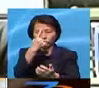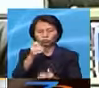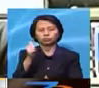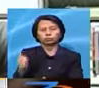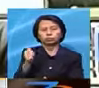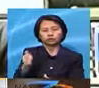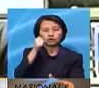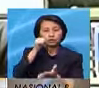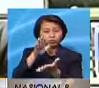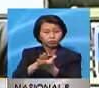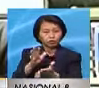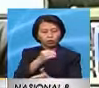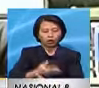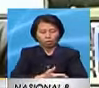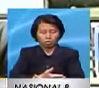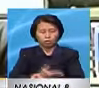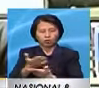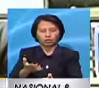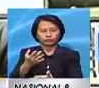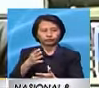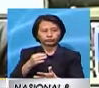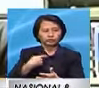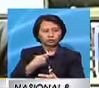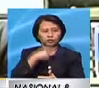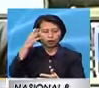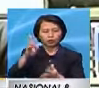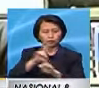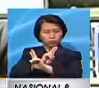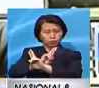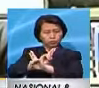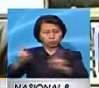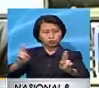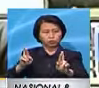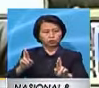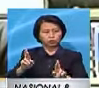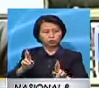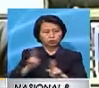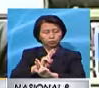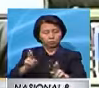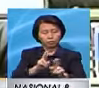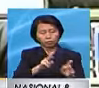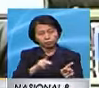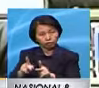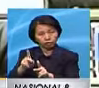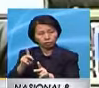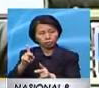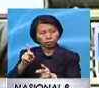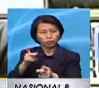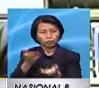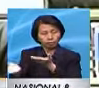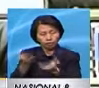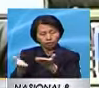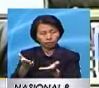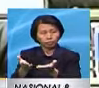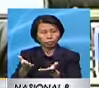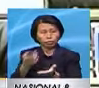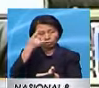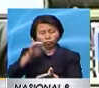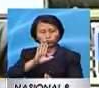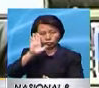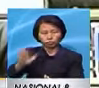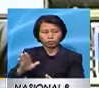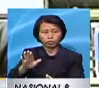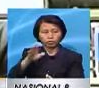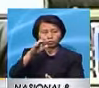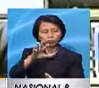sendiri dan juga anak-anak mereka maka kita akan menyediakan apa perkhidmatan guaman ini kepada mereka